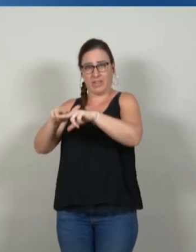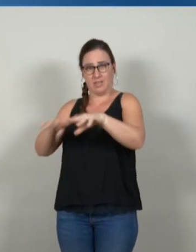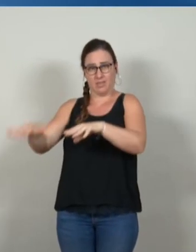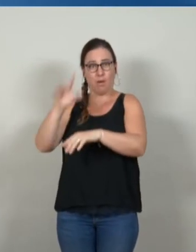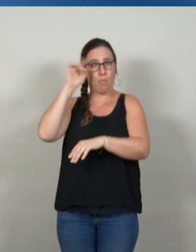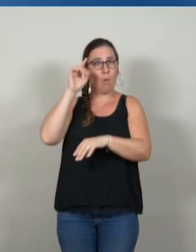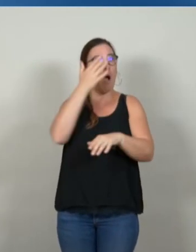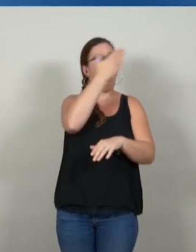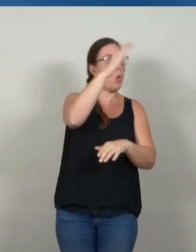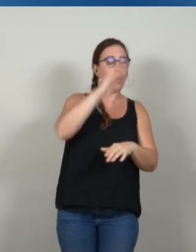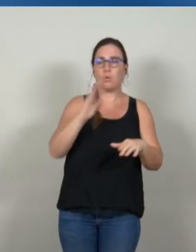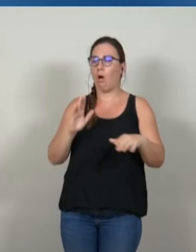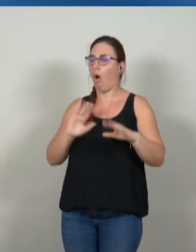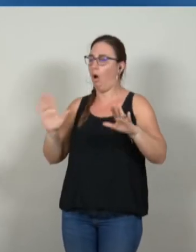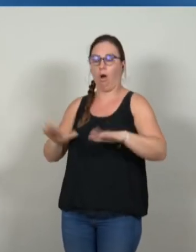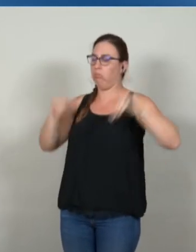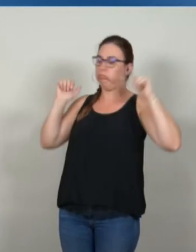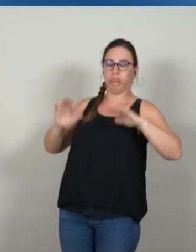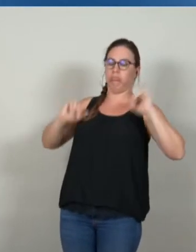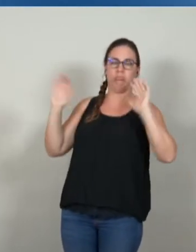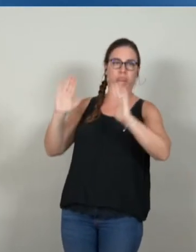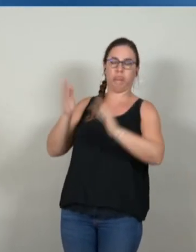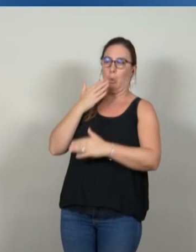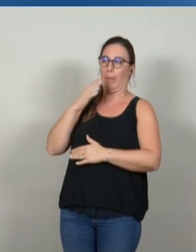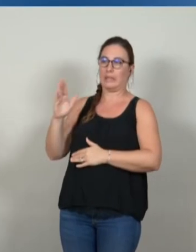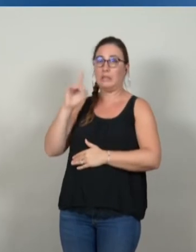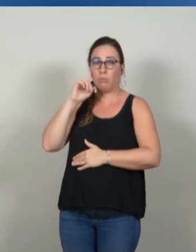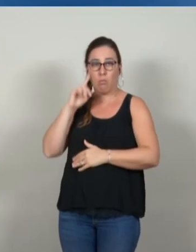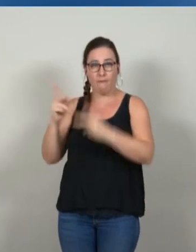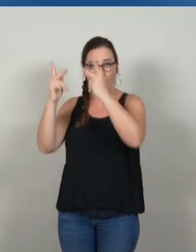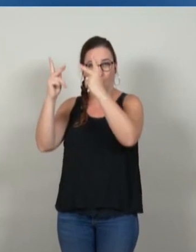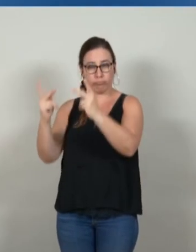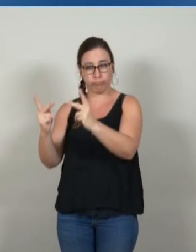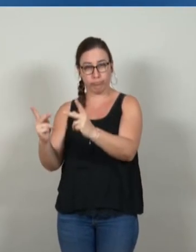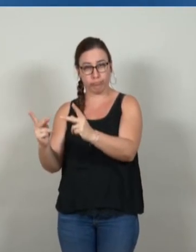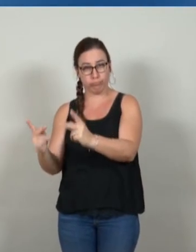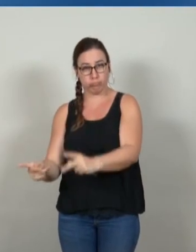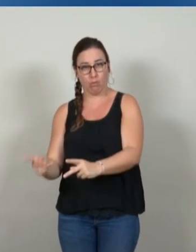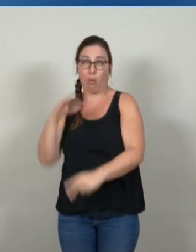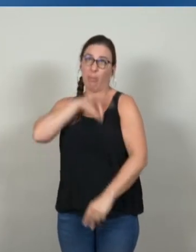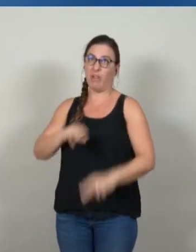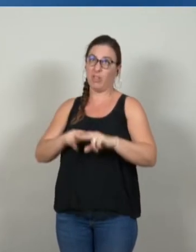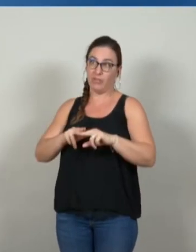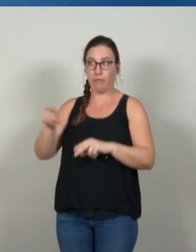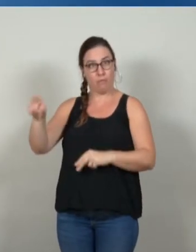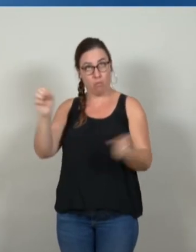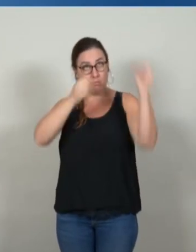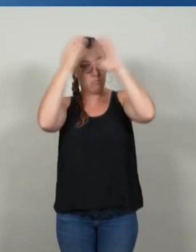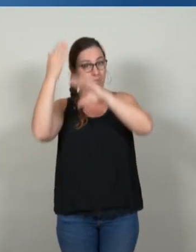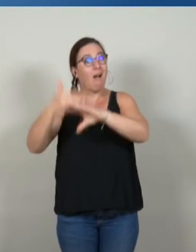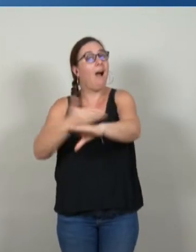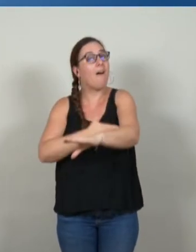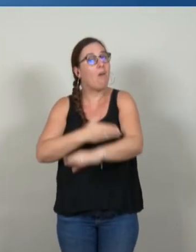opérateurs ne veulent pas plus intervenir compte tenu de la de la baisse de la valeur des biens et donc vous envisagez quelque chose mais vous n'y avez pas pensé avant